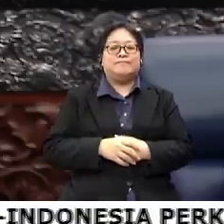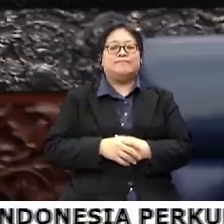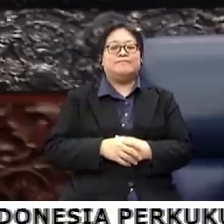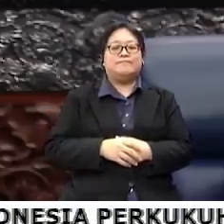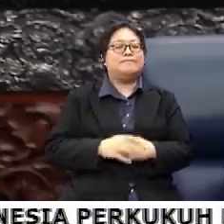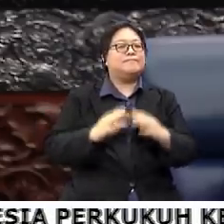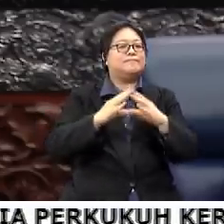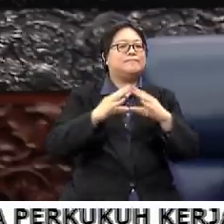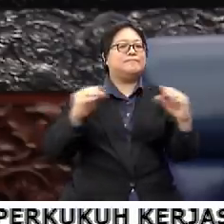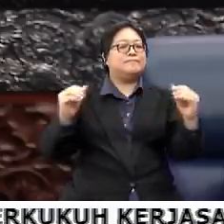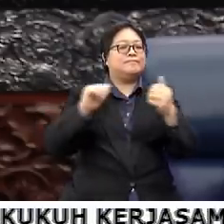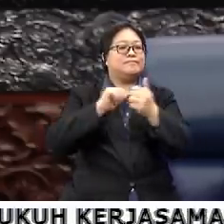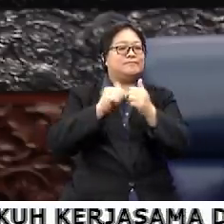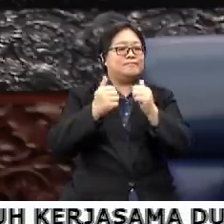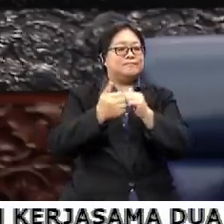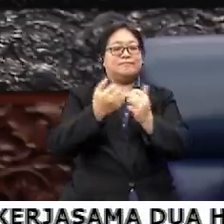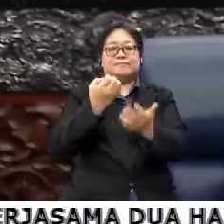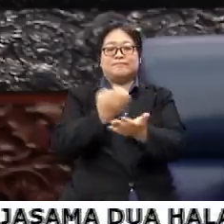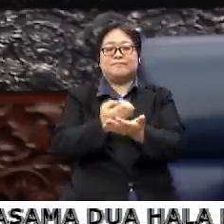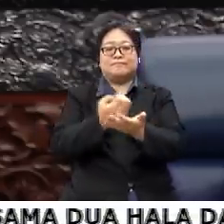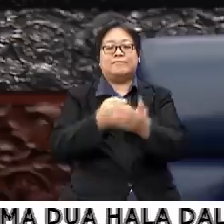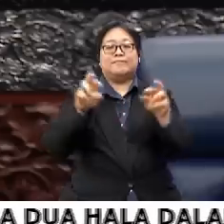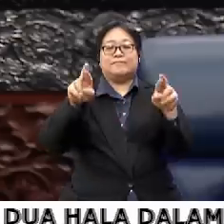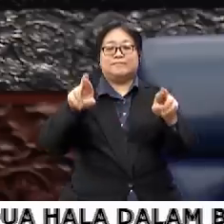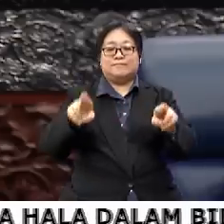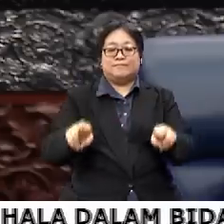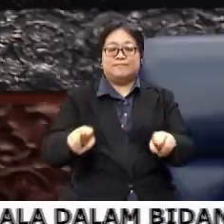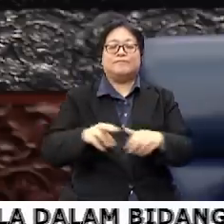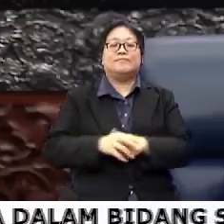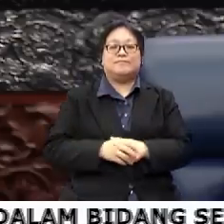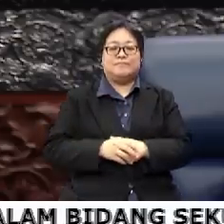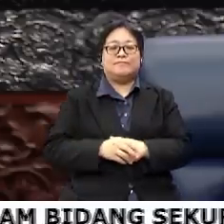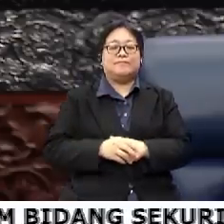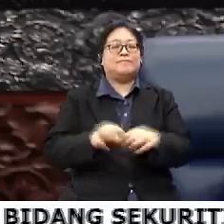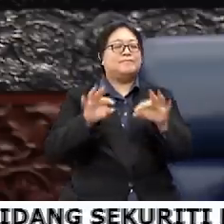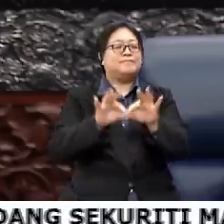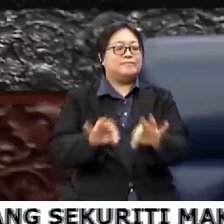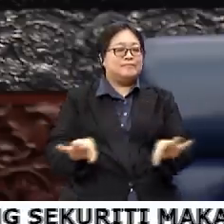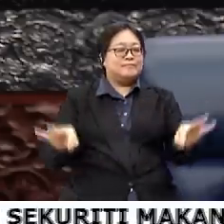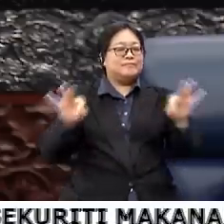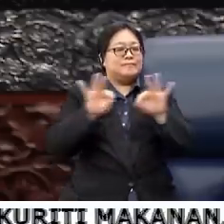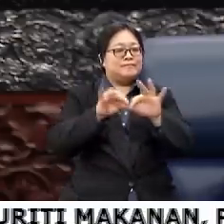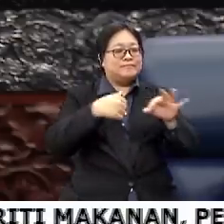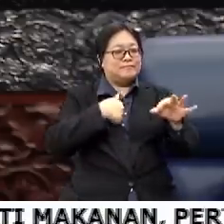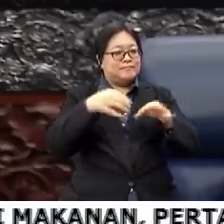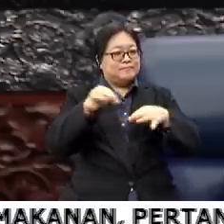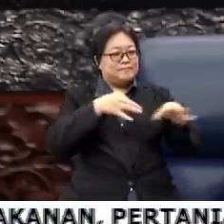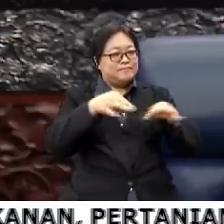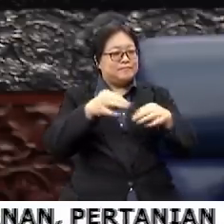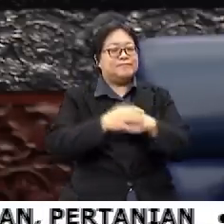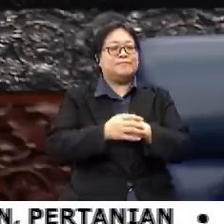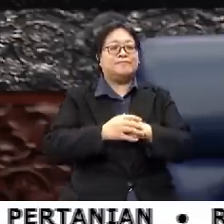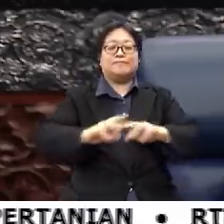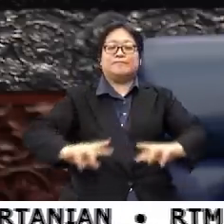Dalam menangani masalah ekonomi rakyat, perkara pertama yang saya ingin sentuh ialah